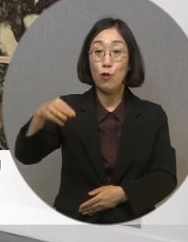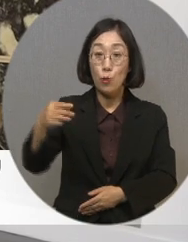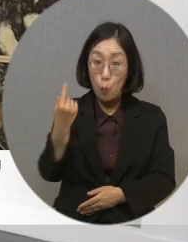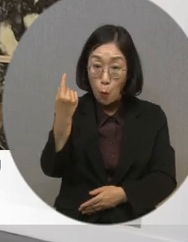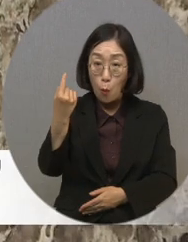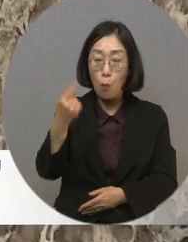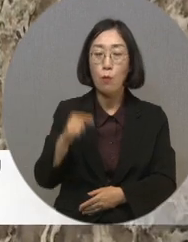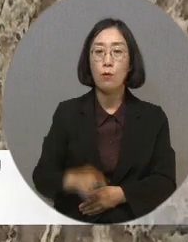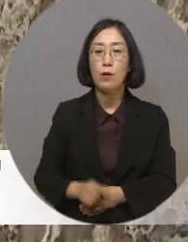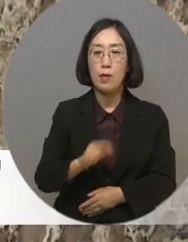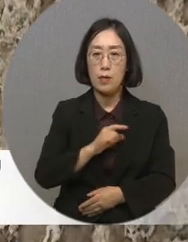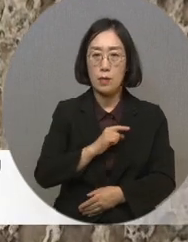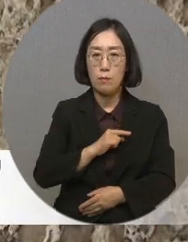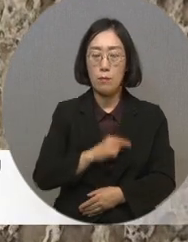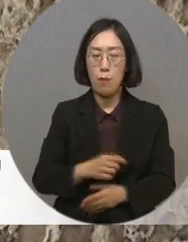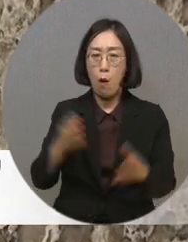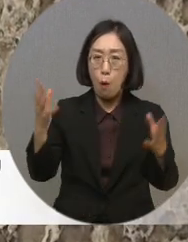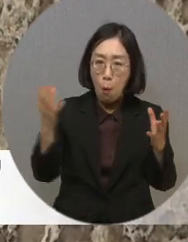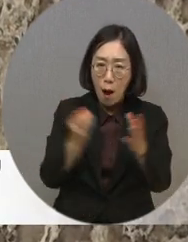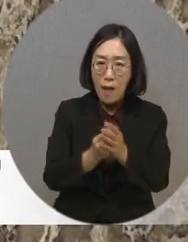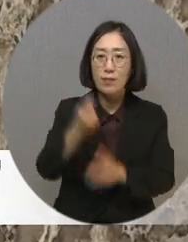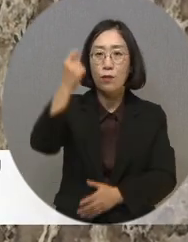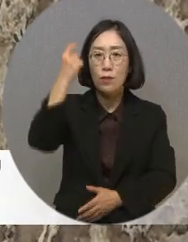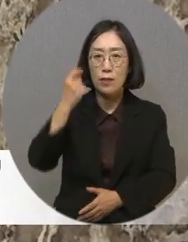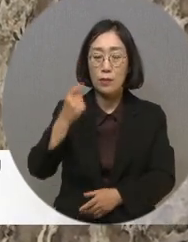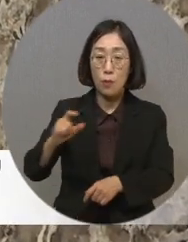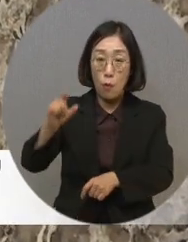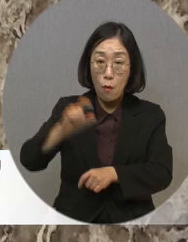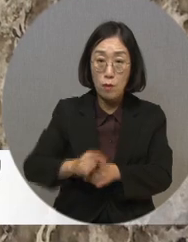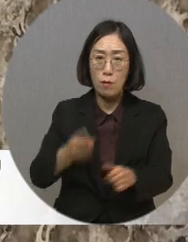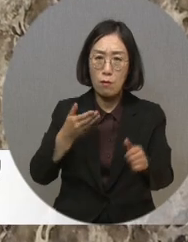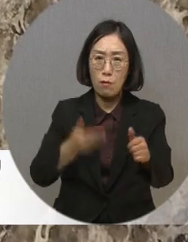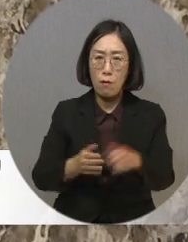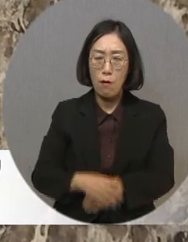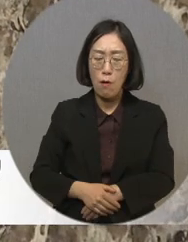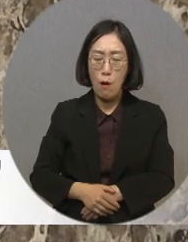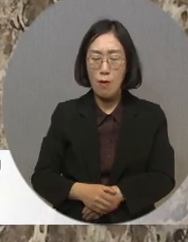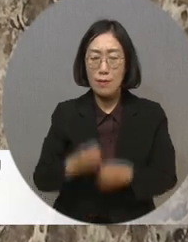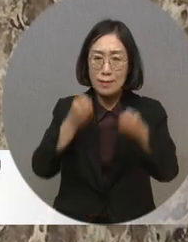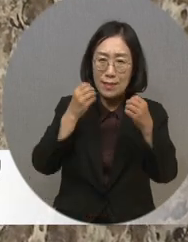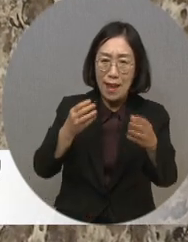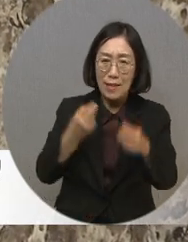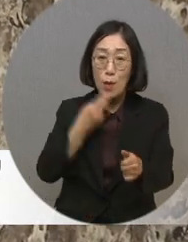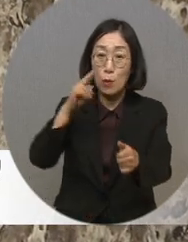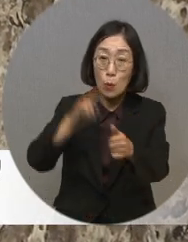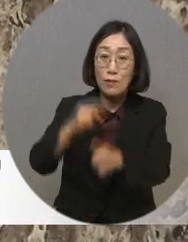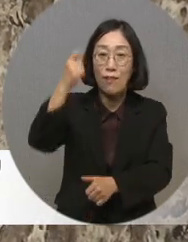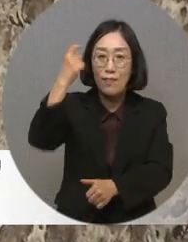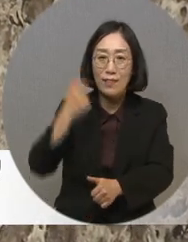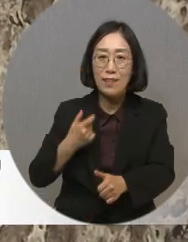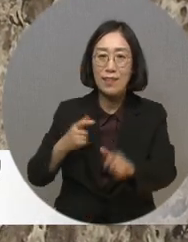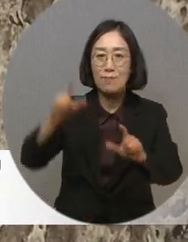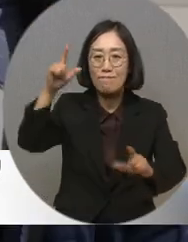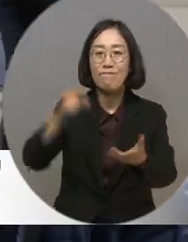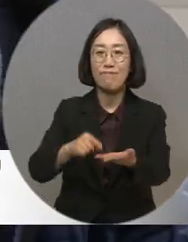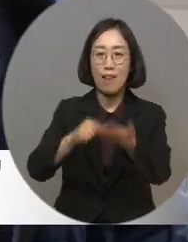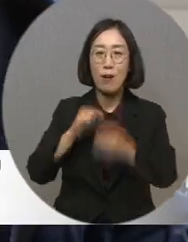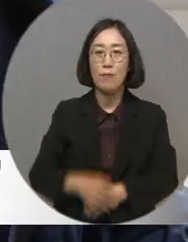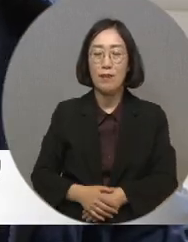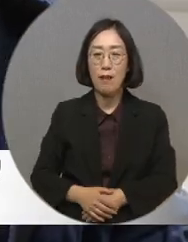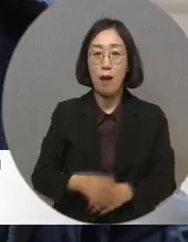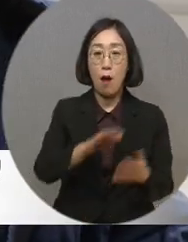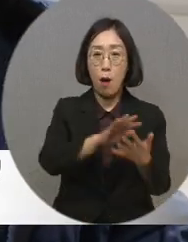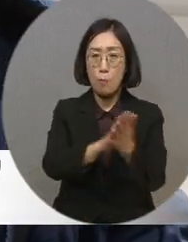시리즈에서는 조형적 완성도는 물론 작가의 숭고한 실험정신 또한 돋보입니다.